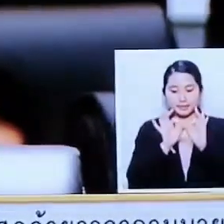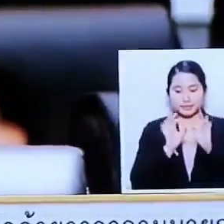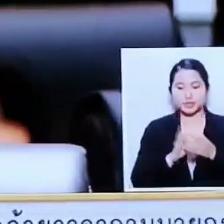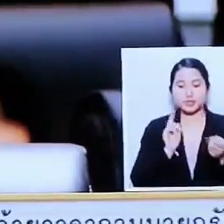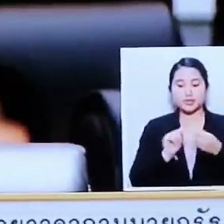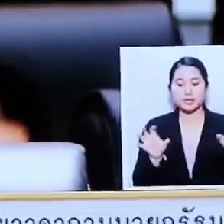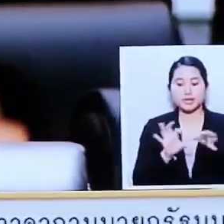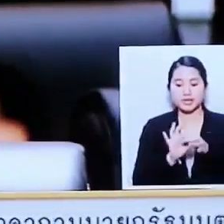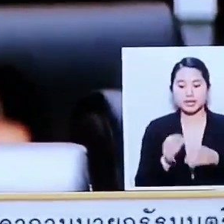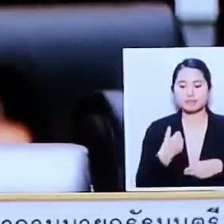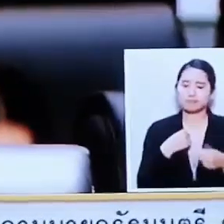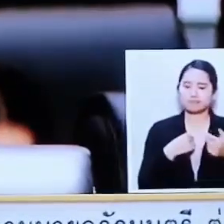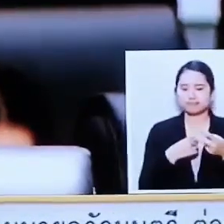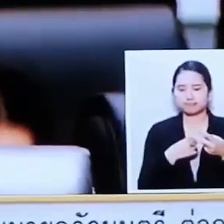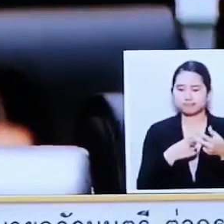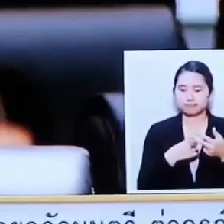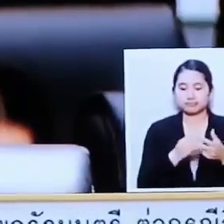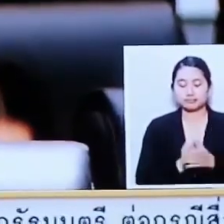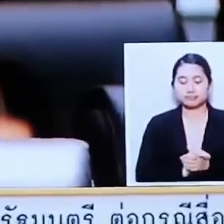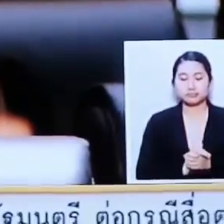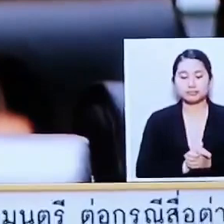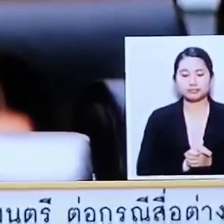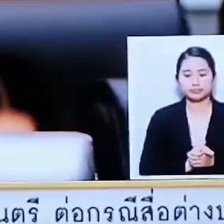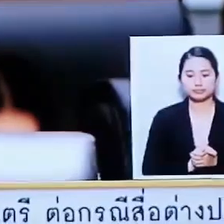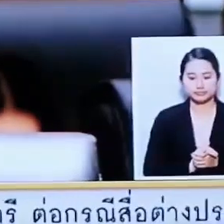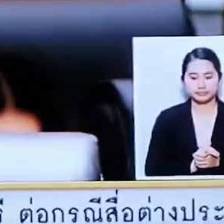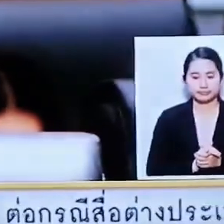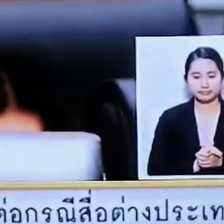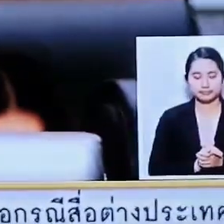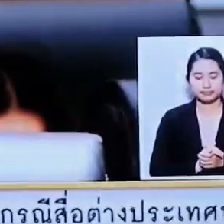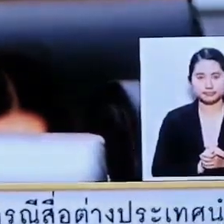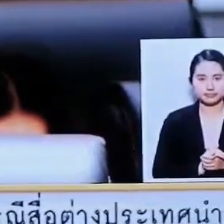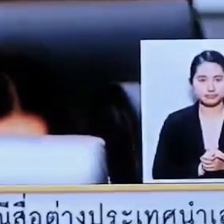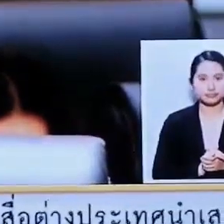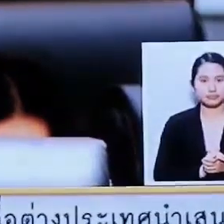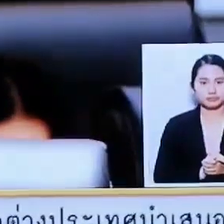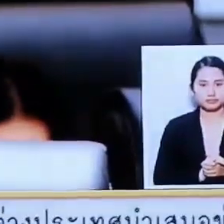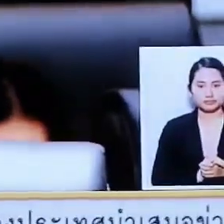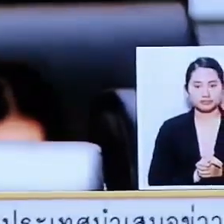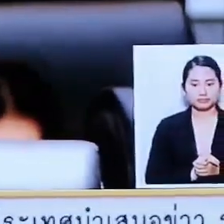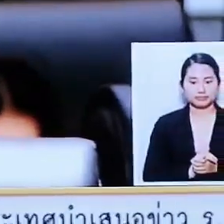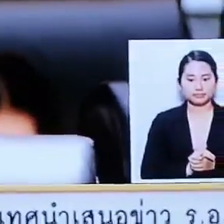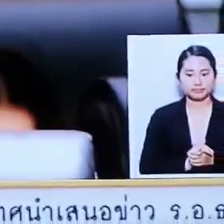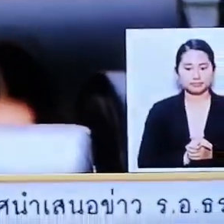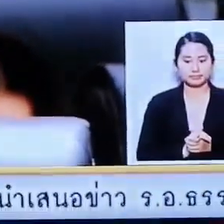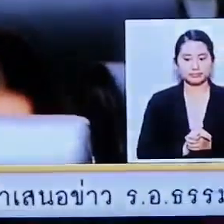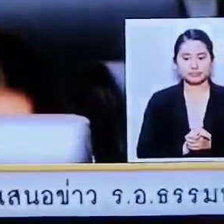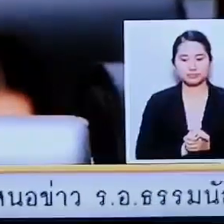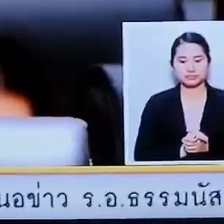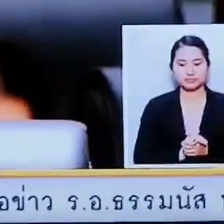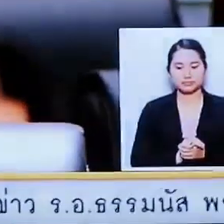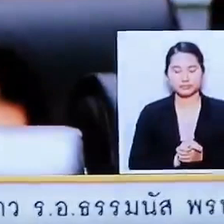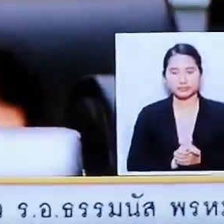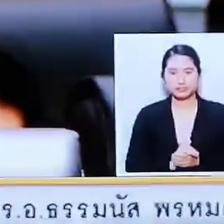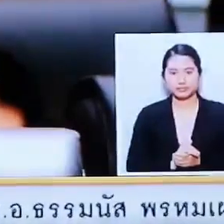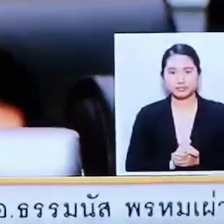ที่เกี่ยวข้องกับความกับประเด็นครับก็คือในเอกสารของศาลเนี่ยเปิดเ